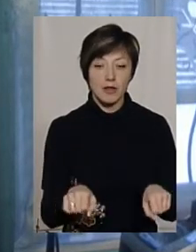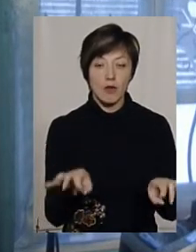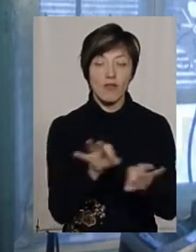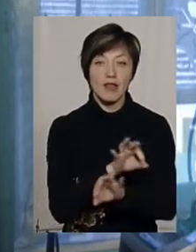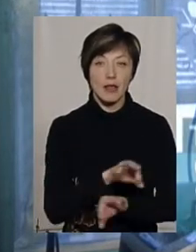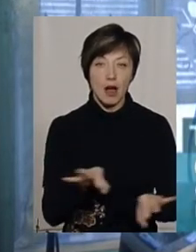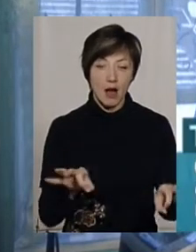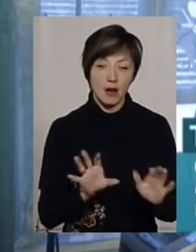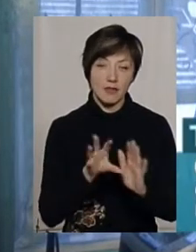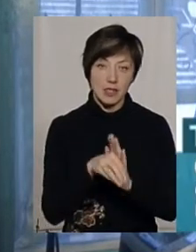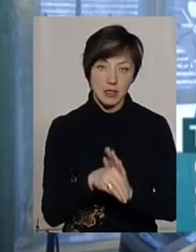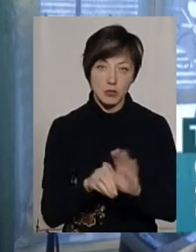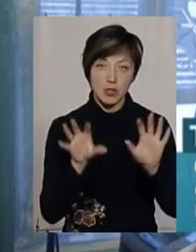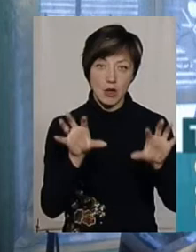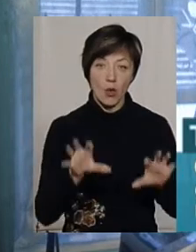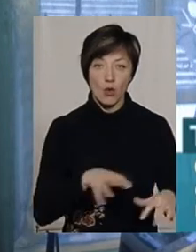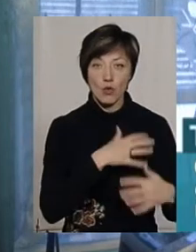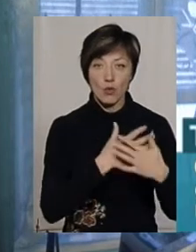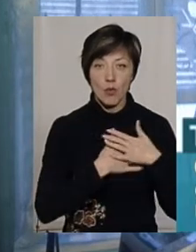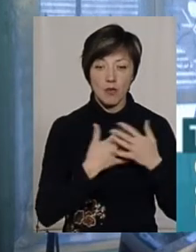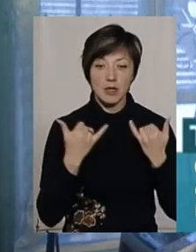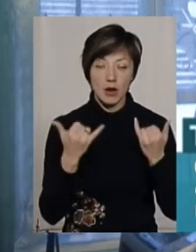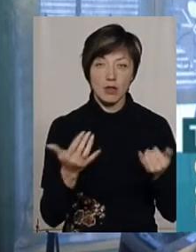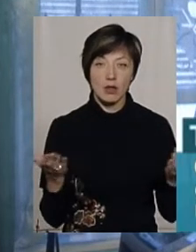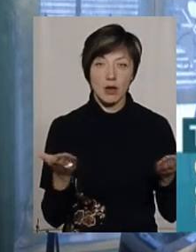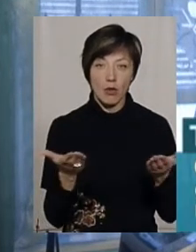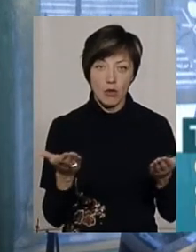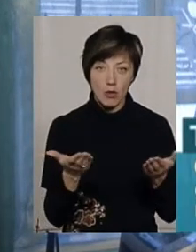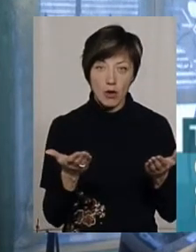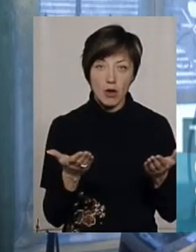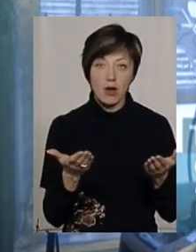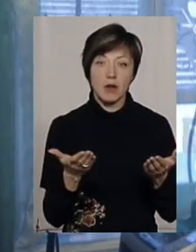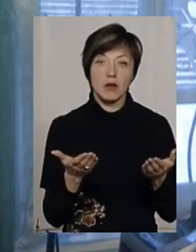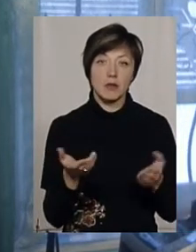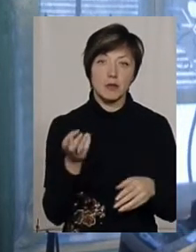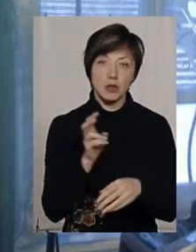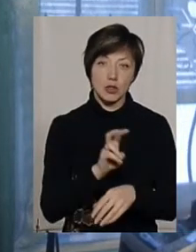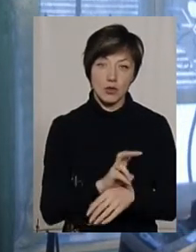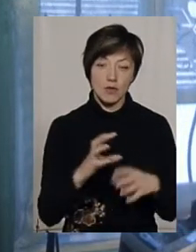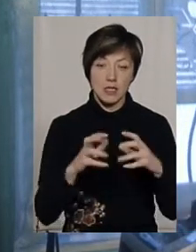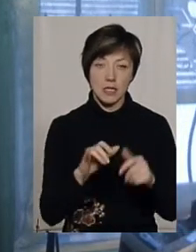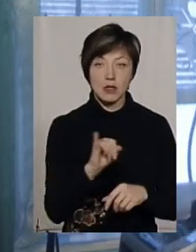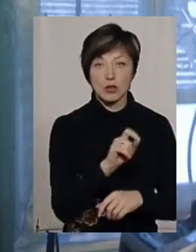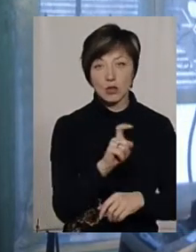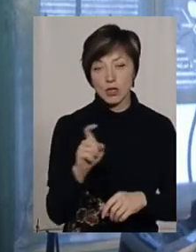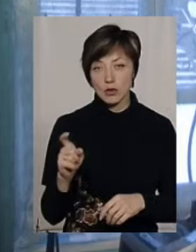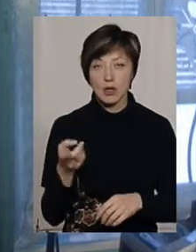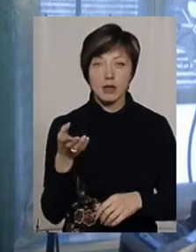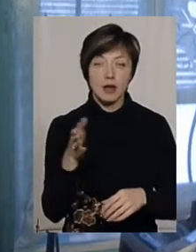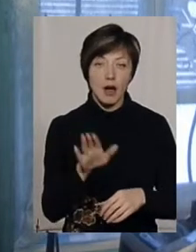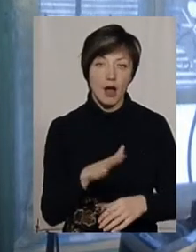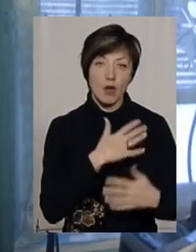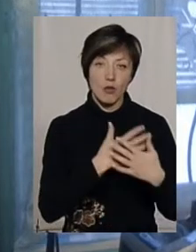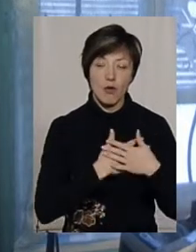ідеалі втілимо той закон любові, заради якого, преклонивши небеса, прийшов на землю Господь Ісус Христос. Нехай